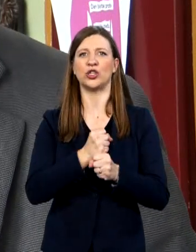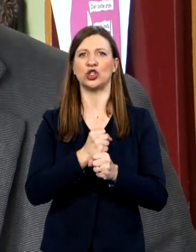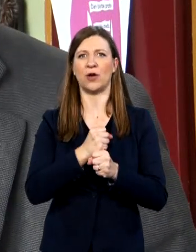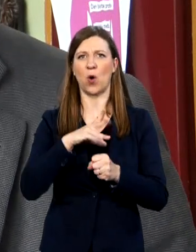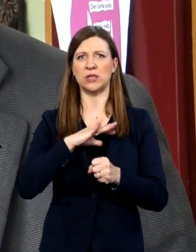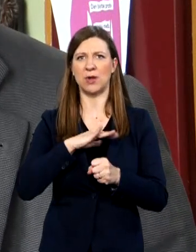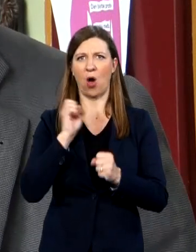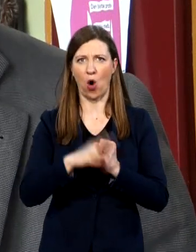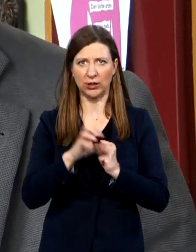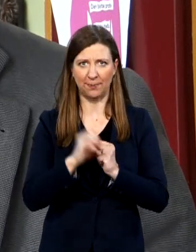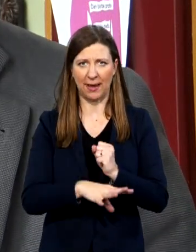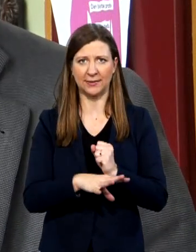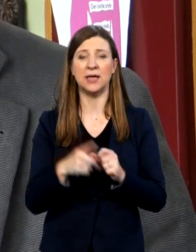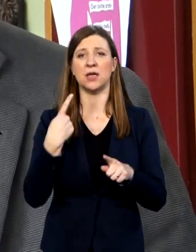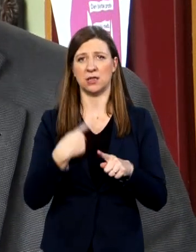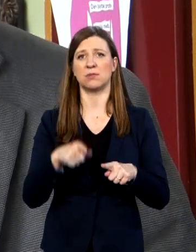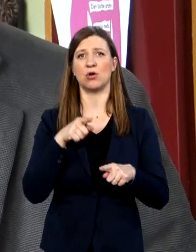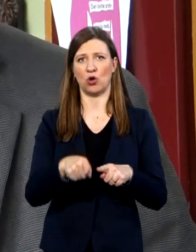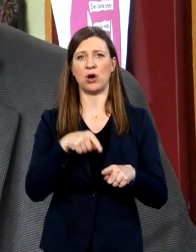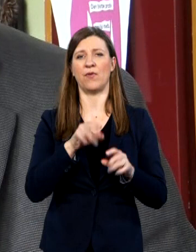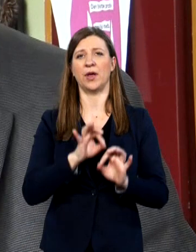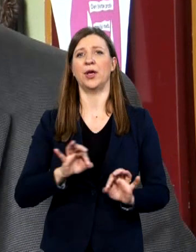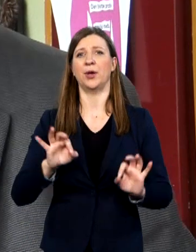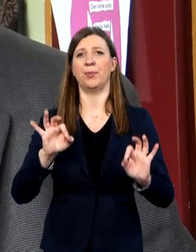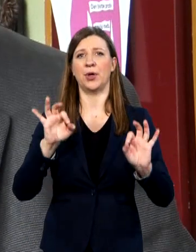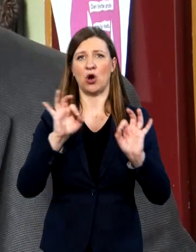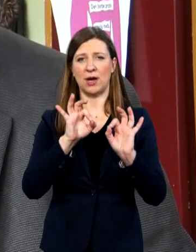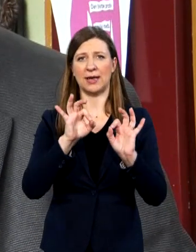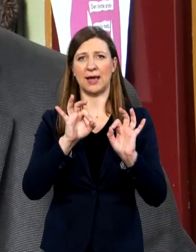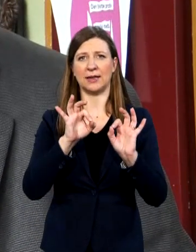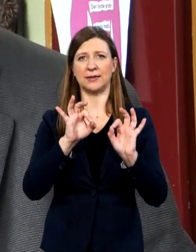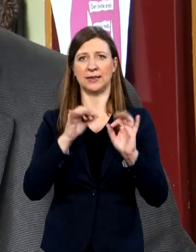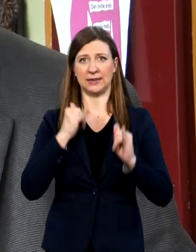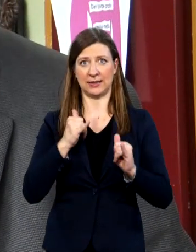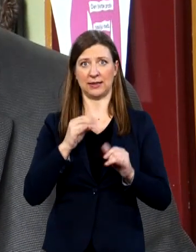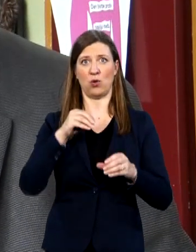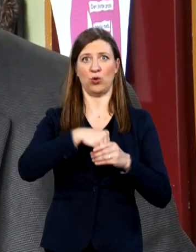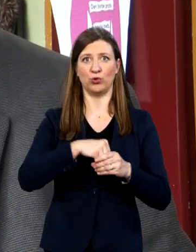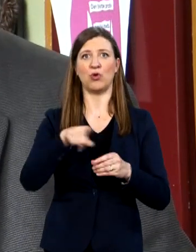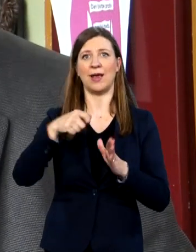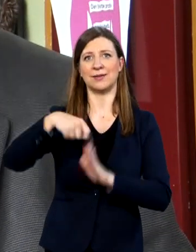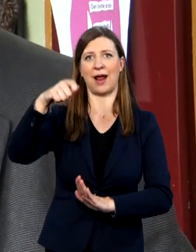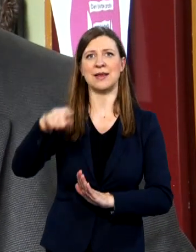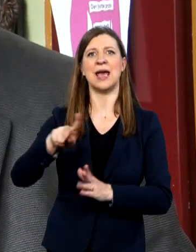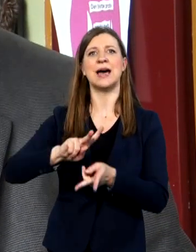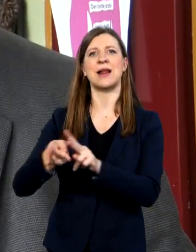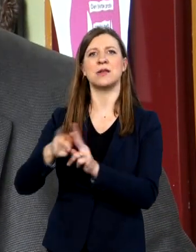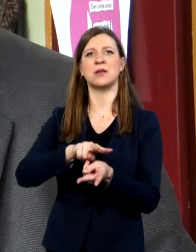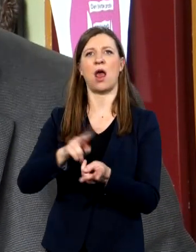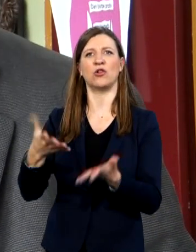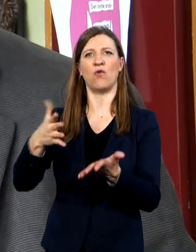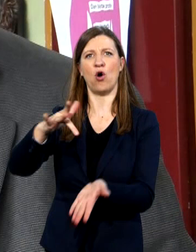tim, evo, grad Garešnica je provodi isto tako novi projekt, a to je izgradnja reciklažnog dvorišta